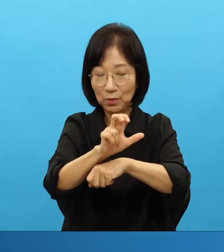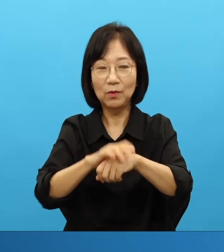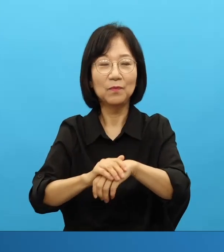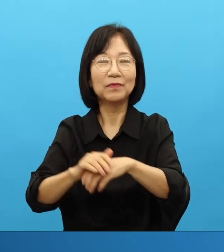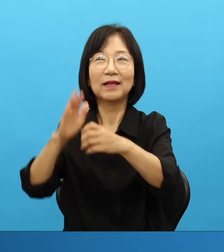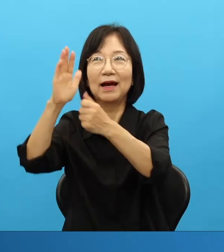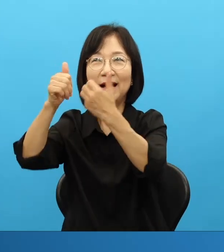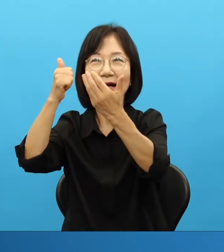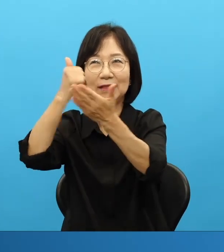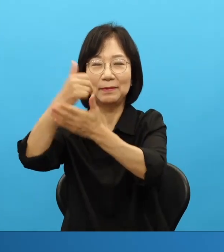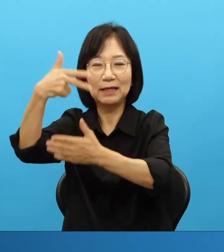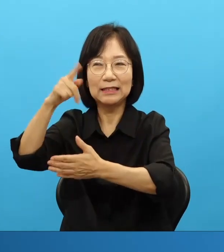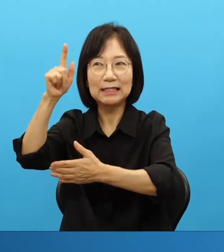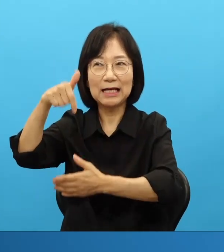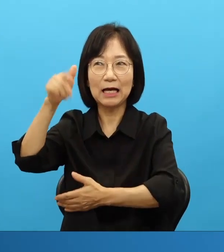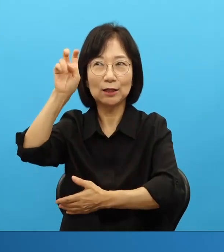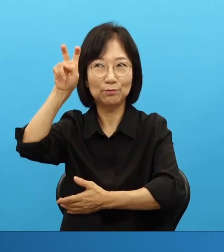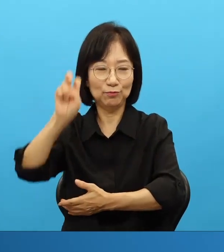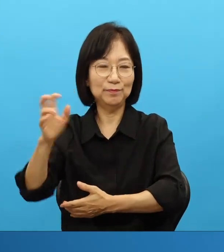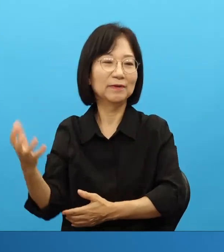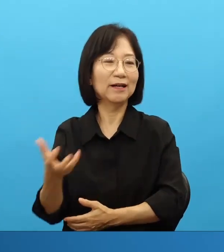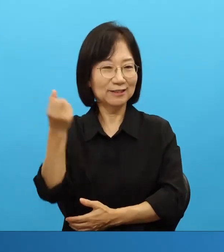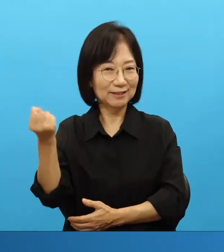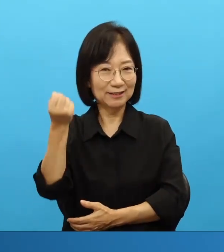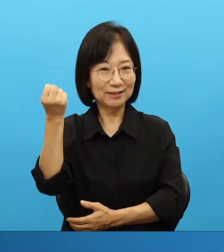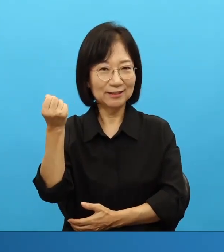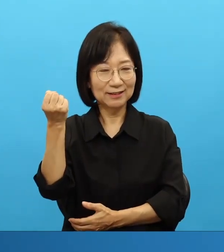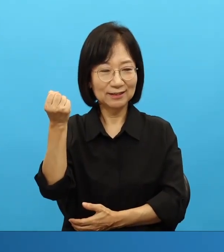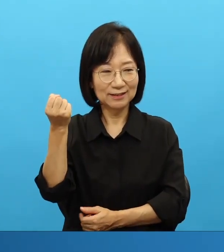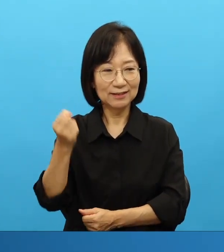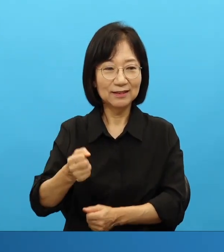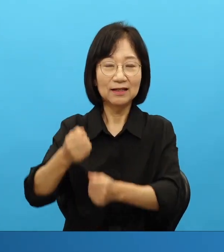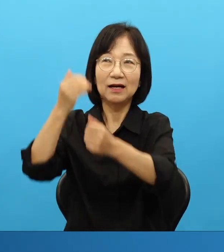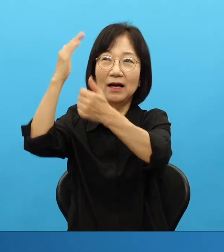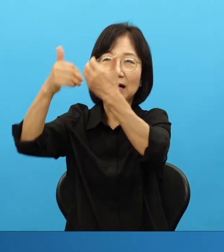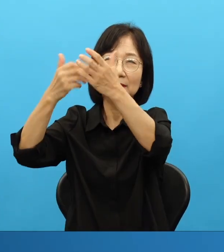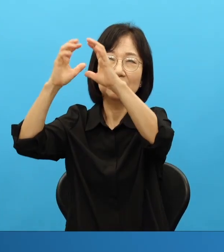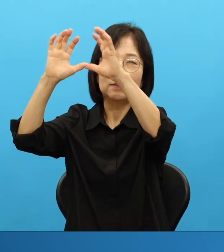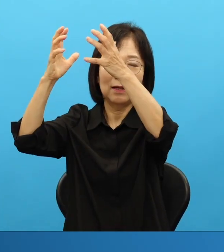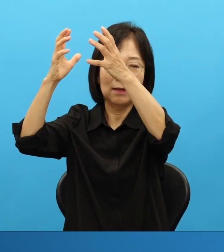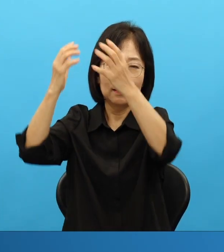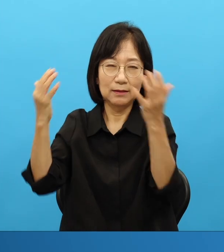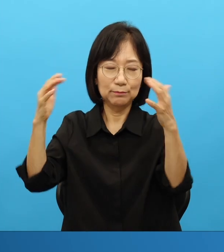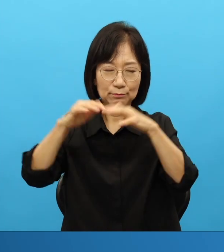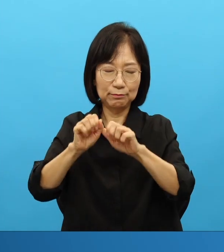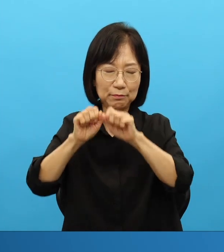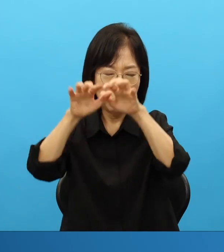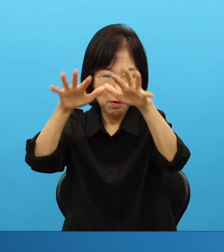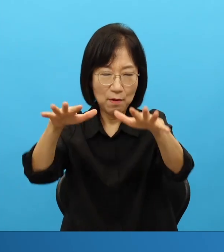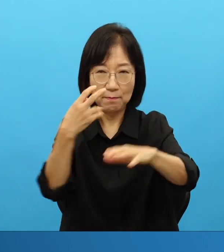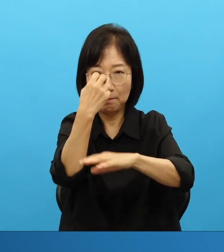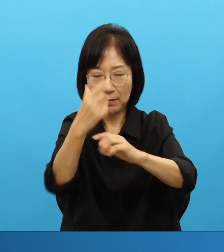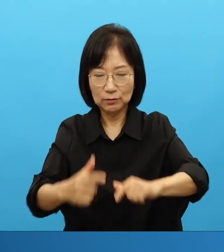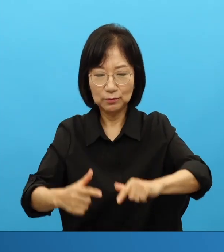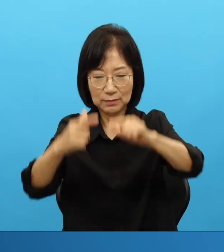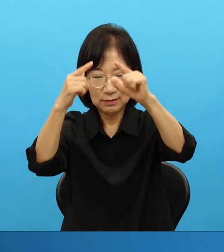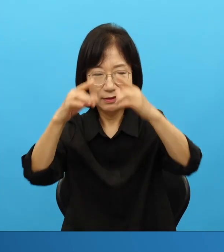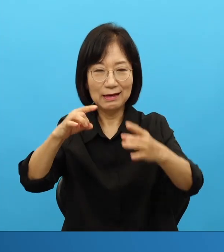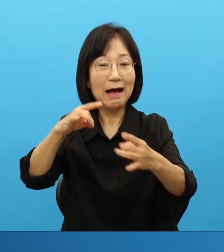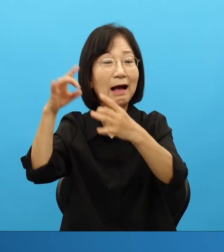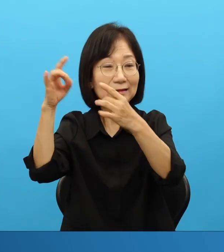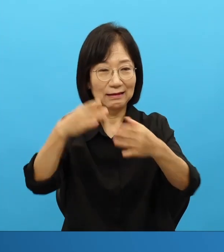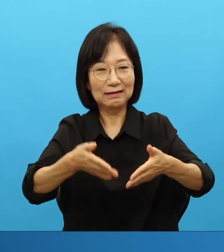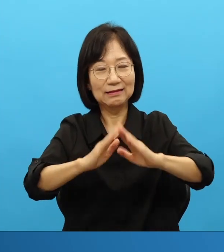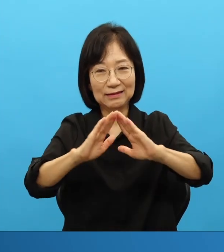하나님의 작품을 가졌다. 하나님의 나라의 플랫폼 하수망대 안테나를 세워라. 7 망대 7 여정